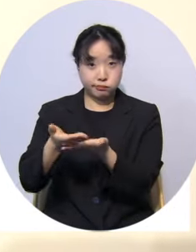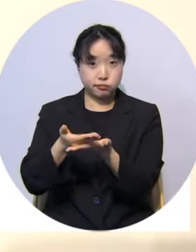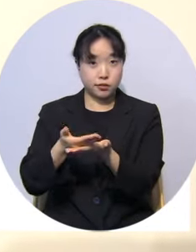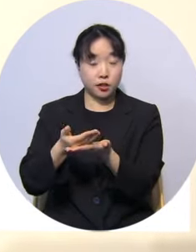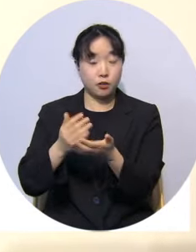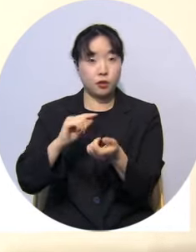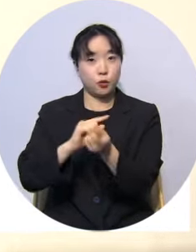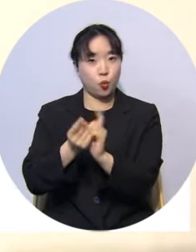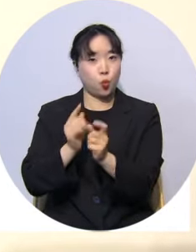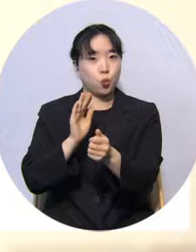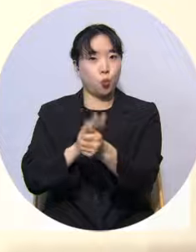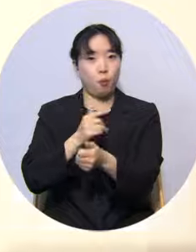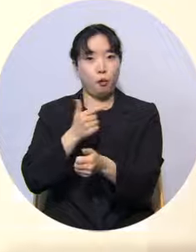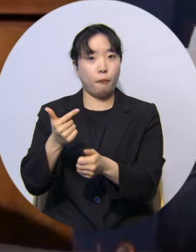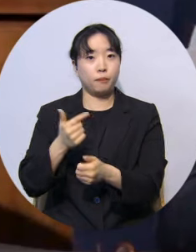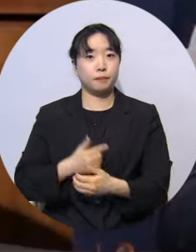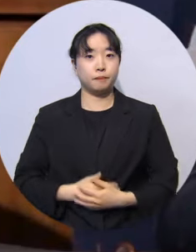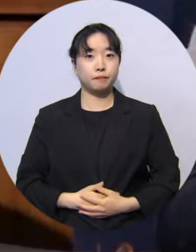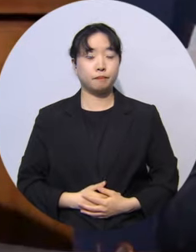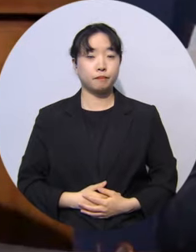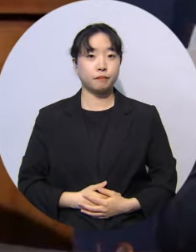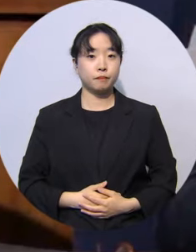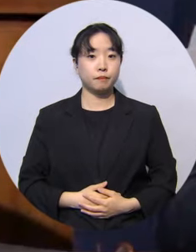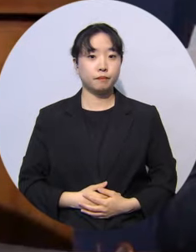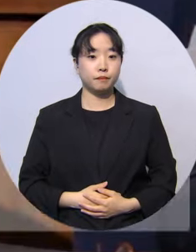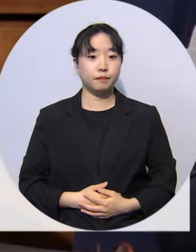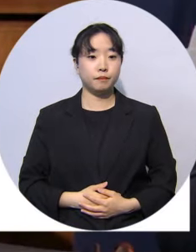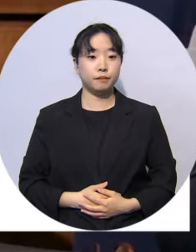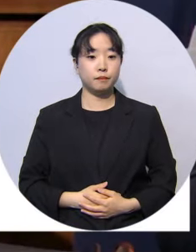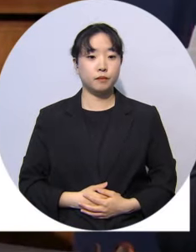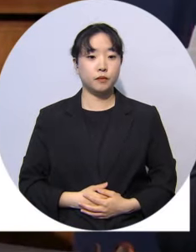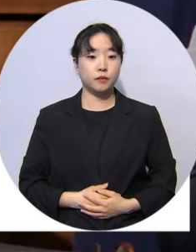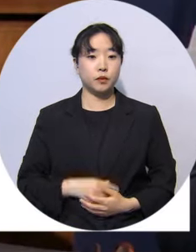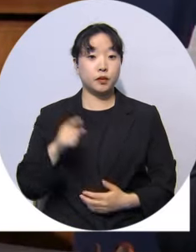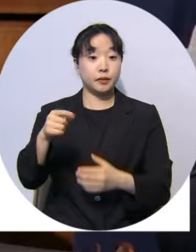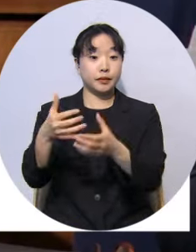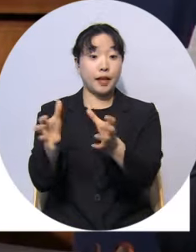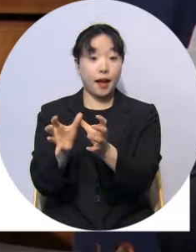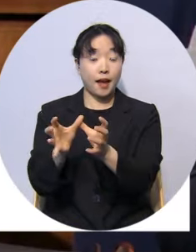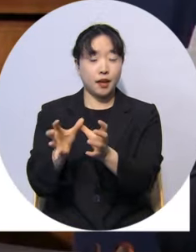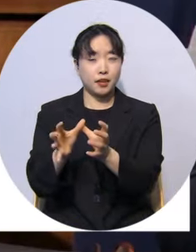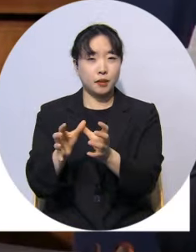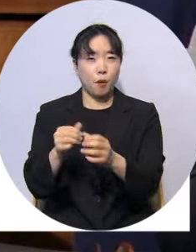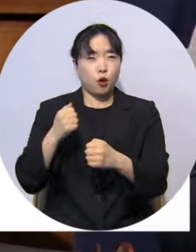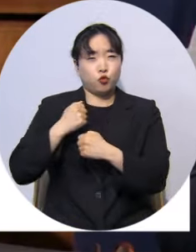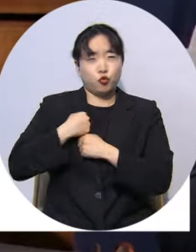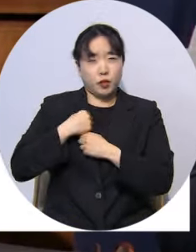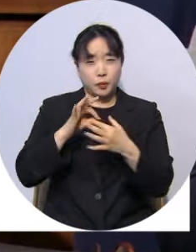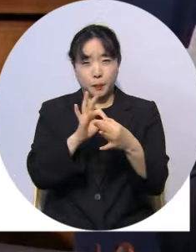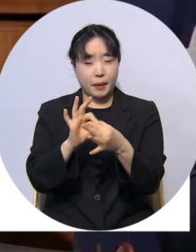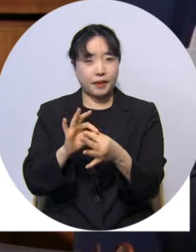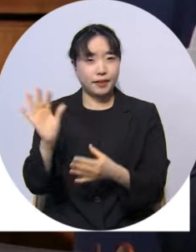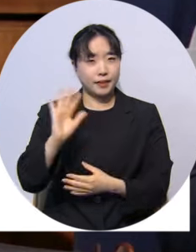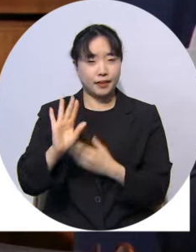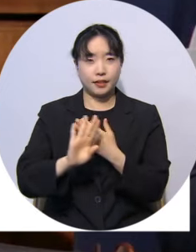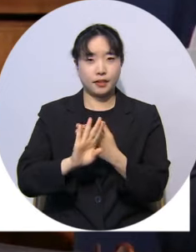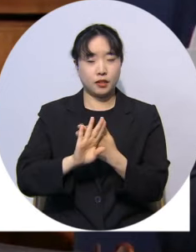기여할 수 있도록 기대가 됩니다. AUKUS, as you know, is a technology sharing agreement. It's not a security